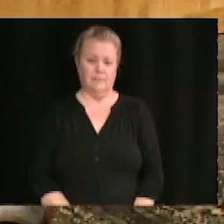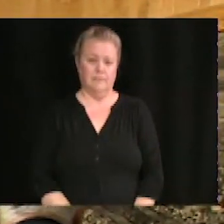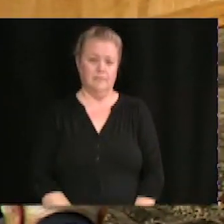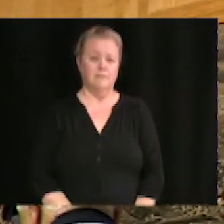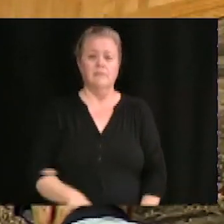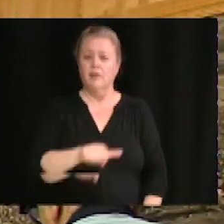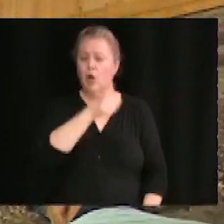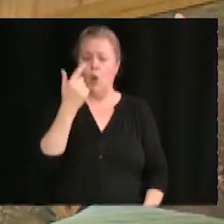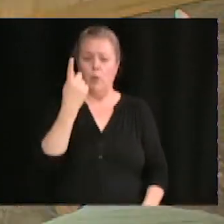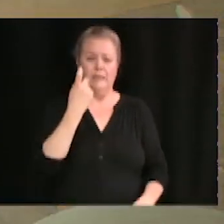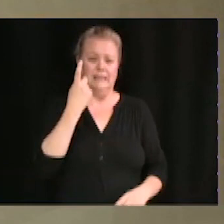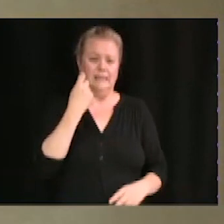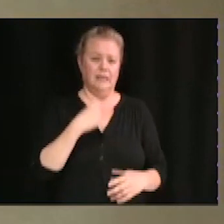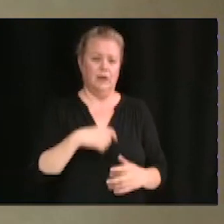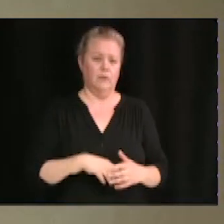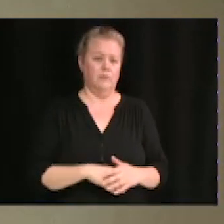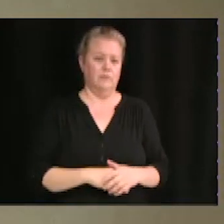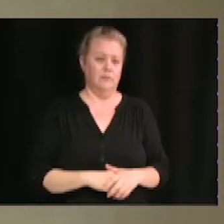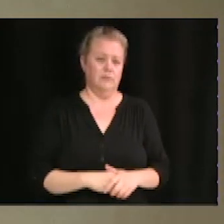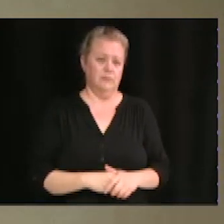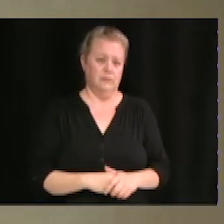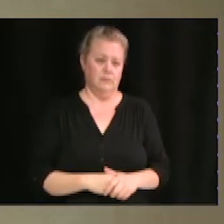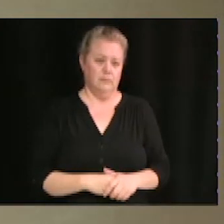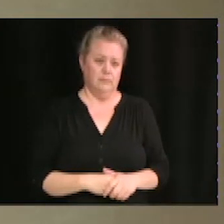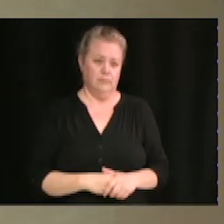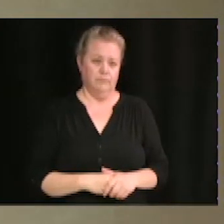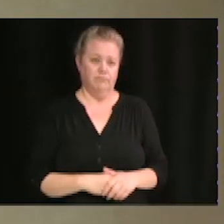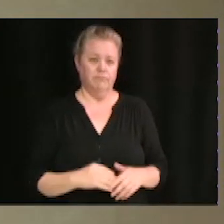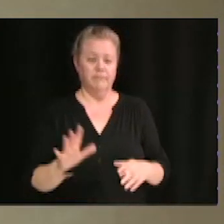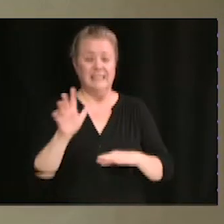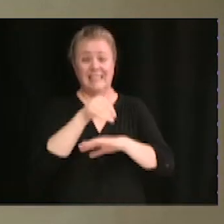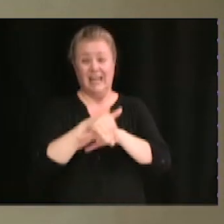Autre question? C'est la soirée des casquettes.